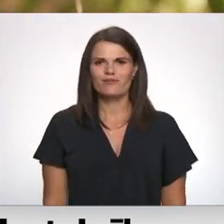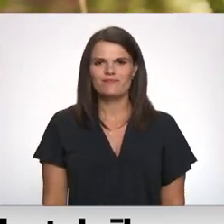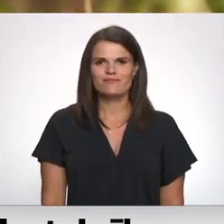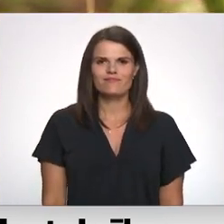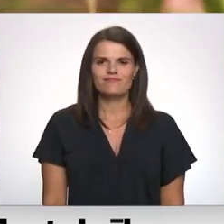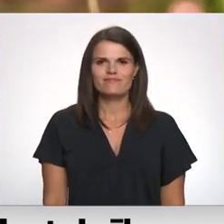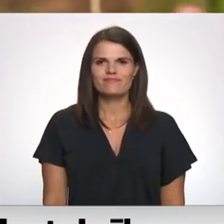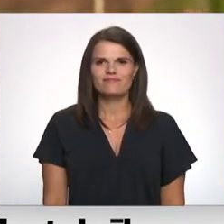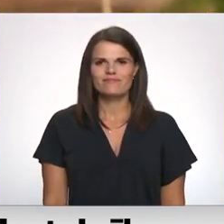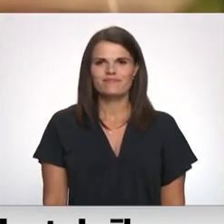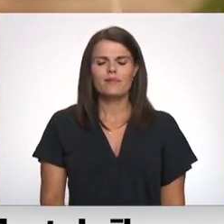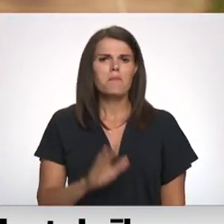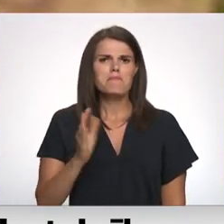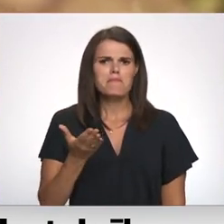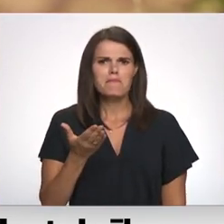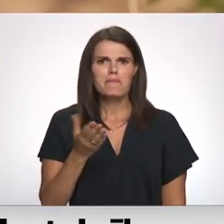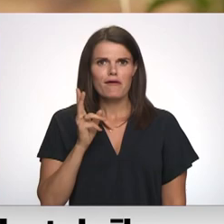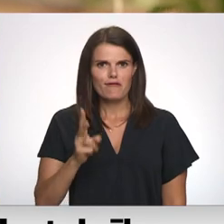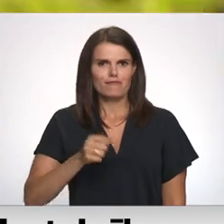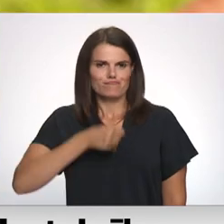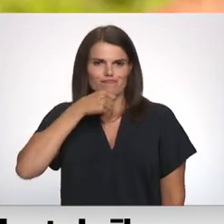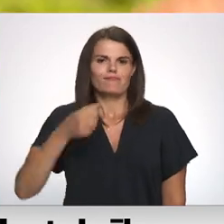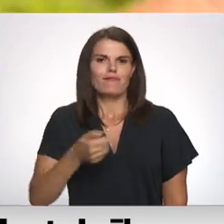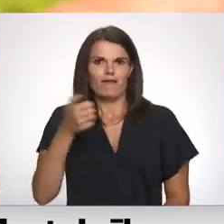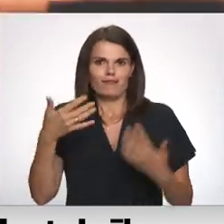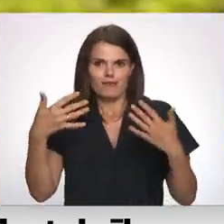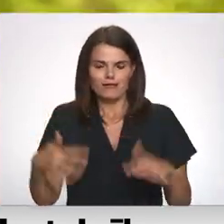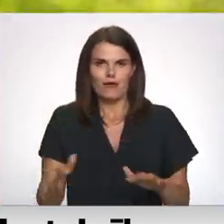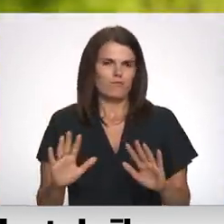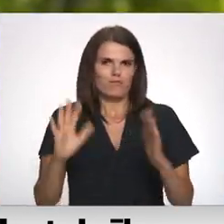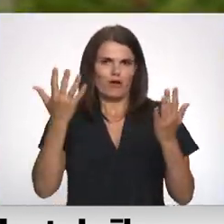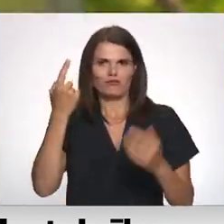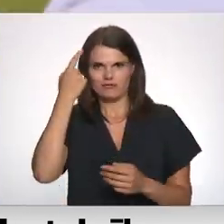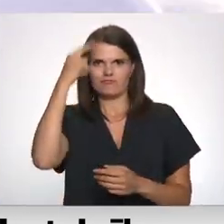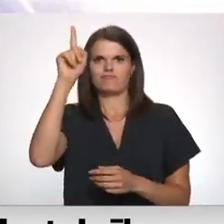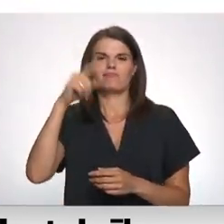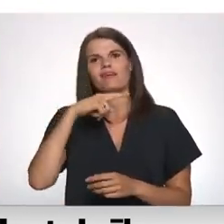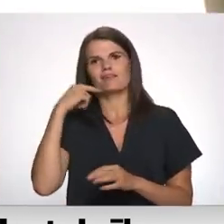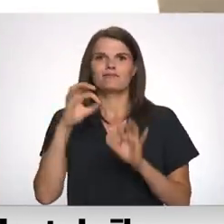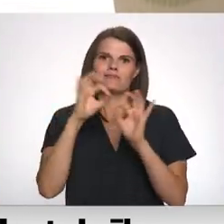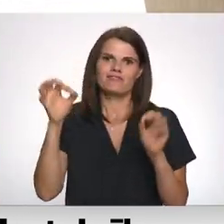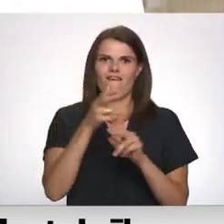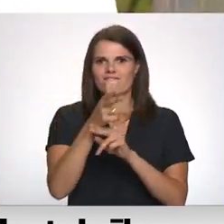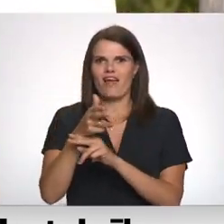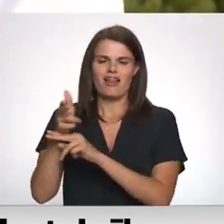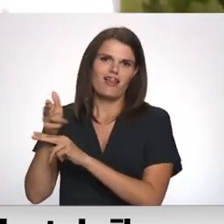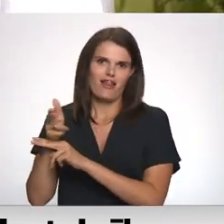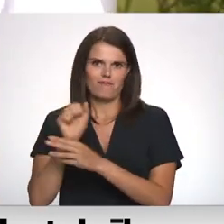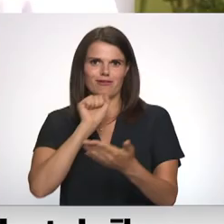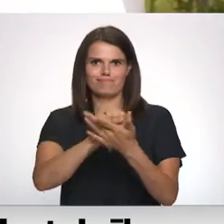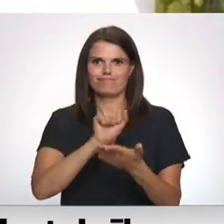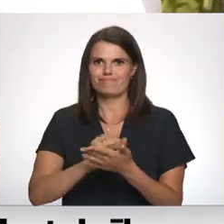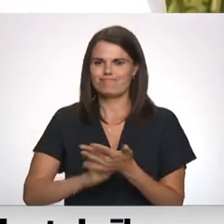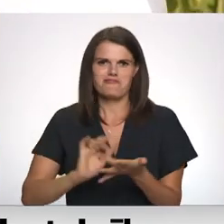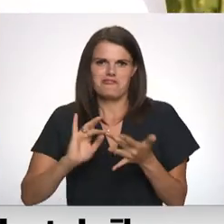dievinu. Bet kā gan vieduma gados esošajai maisiemniecei radās ideja sākt nodarboties ar šādu